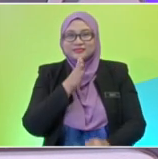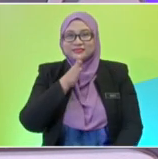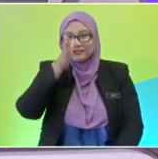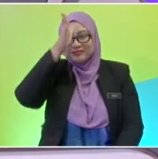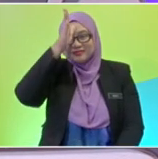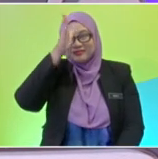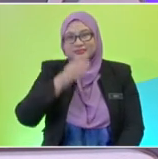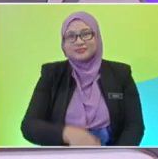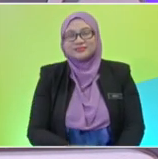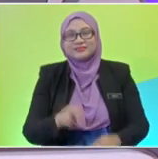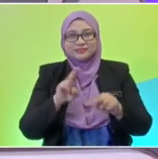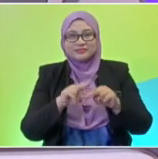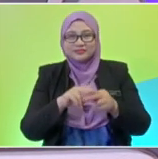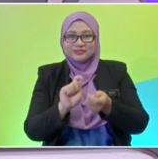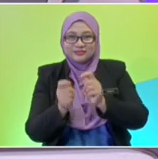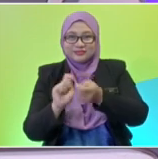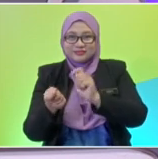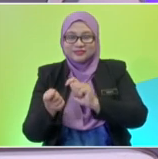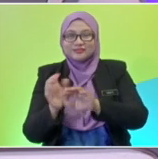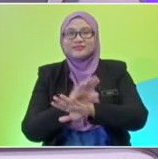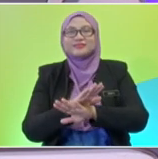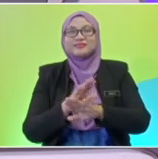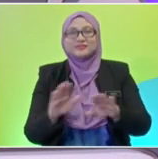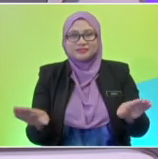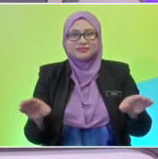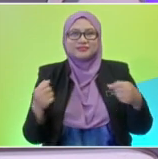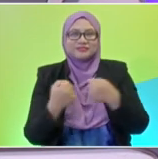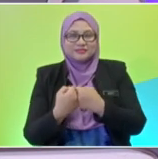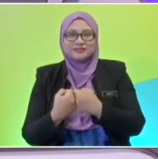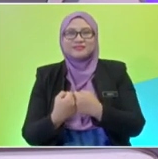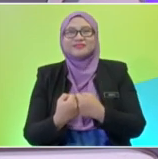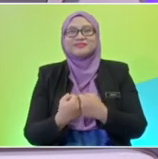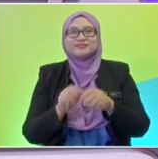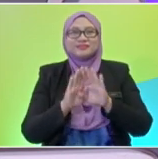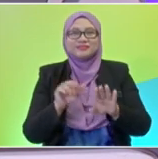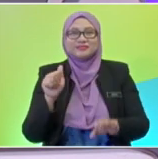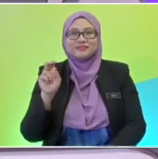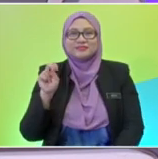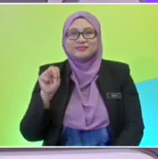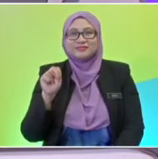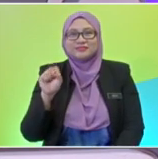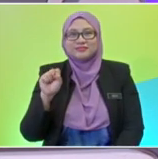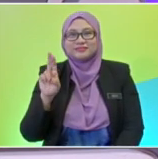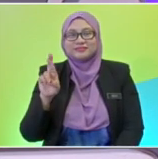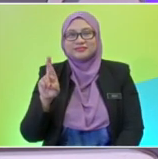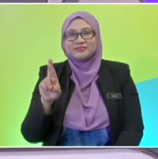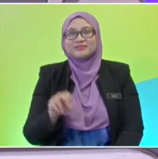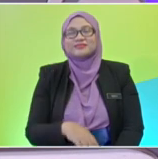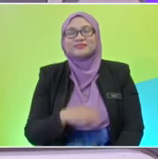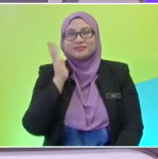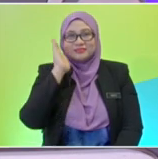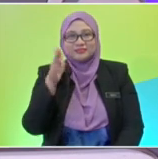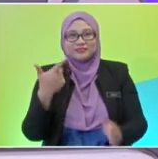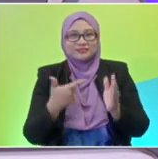duduk di mana Jangan berebut bertolak ansor hubungan sesama adik beradik akan lebih besar